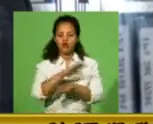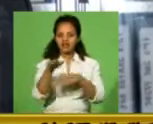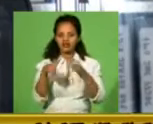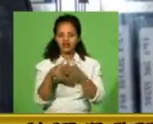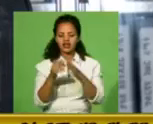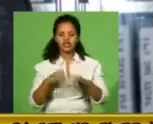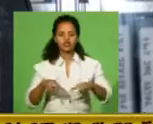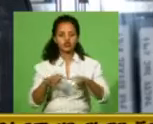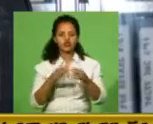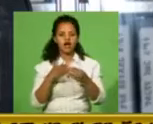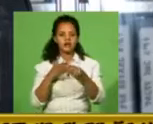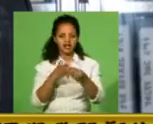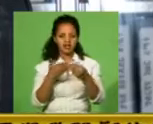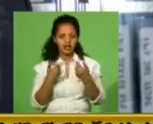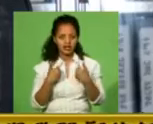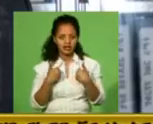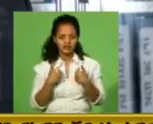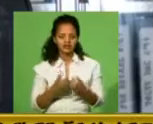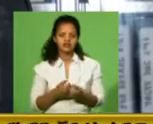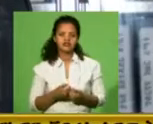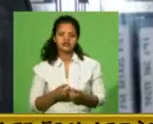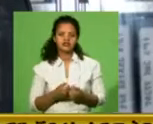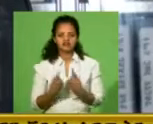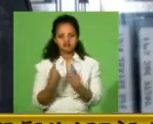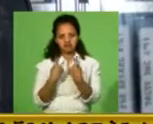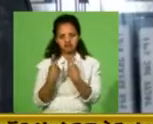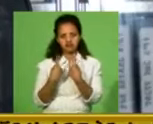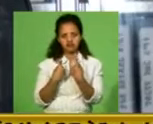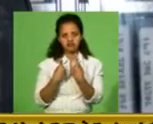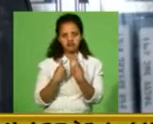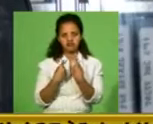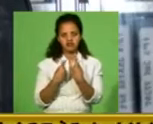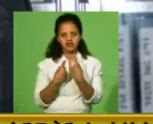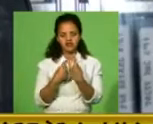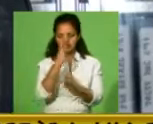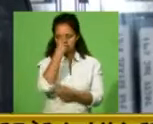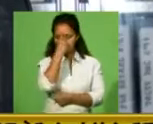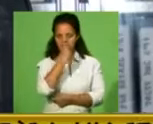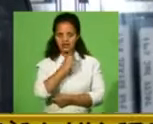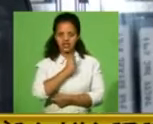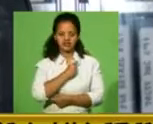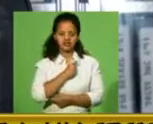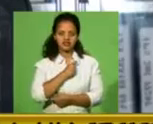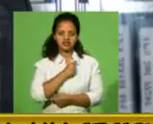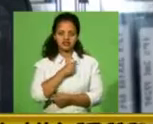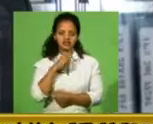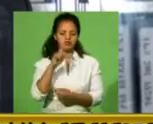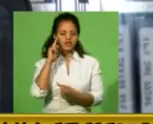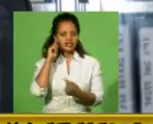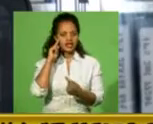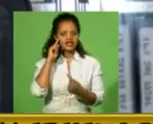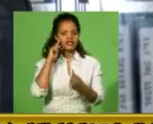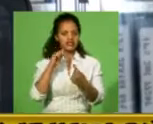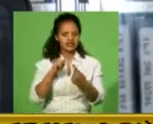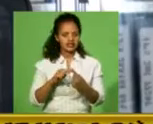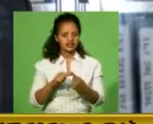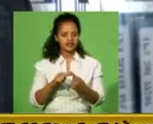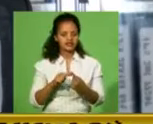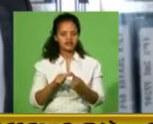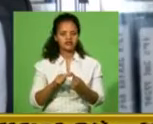የዞን አመራር ባለበት ተነጋግረን ተማምነን በዛ መሰረት እቅድ ሪቫይዝ መደረግ